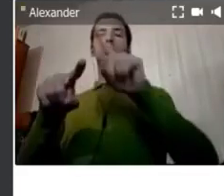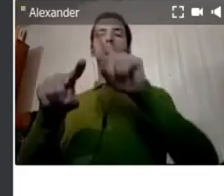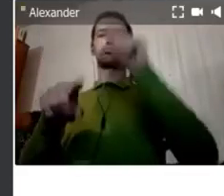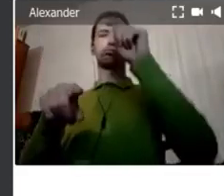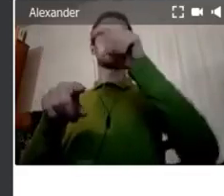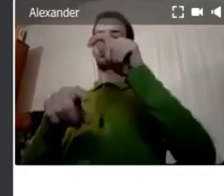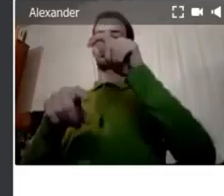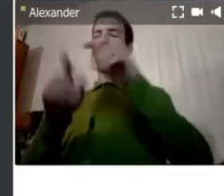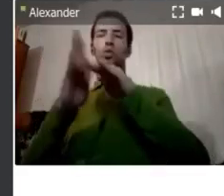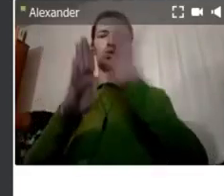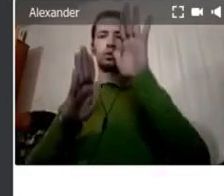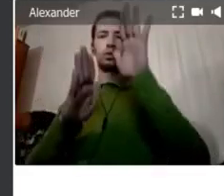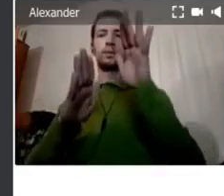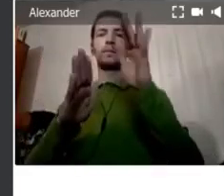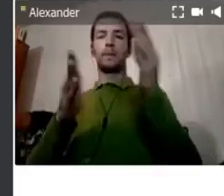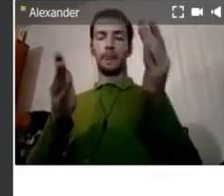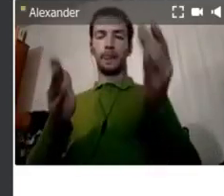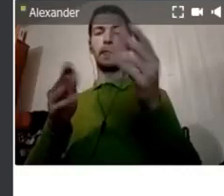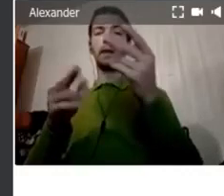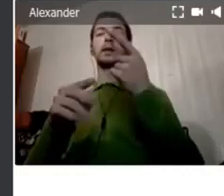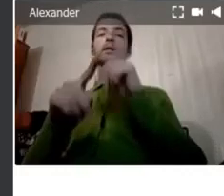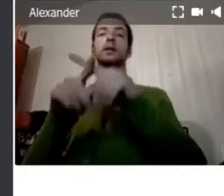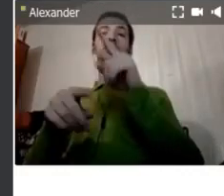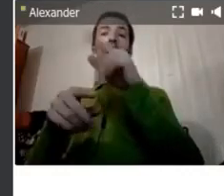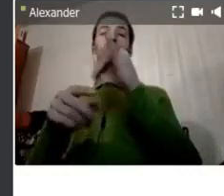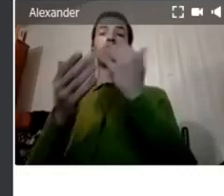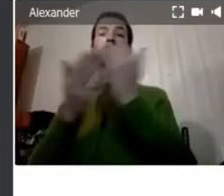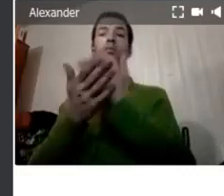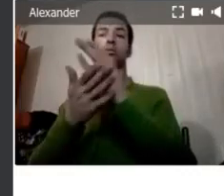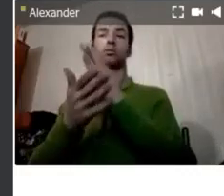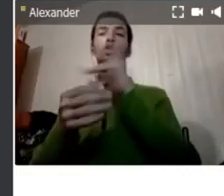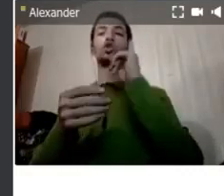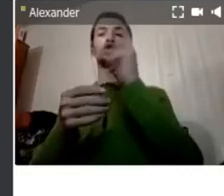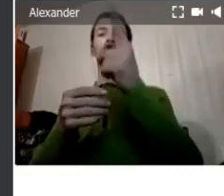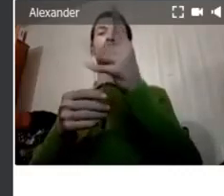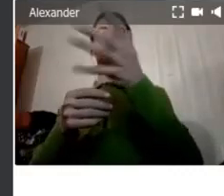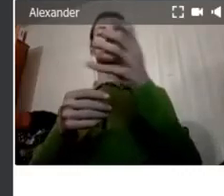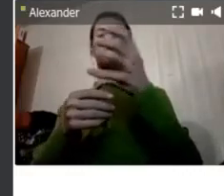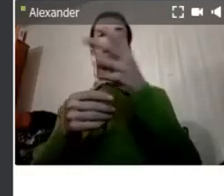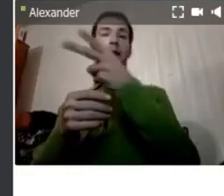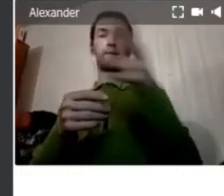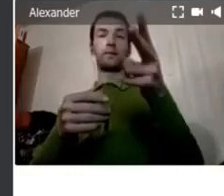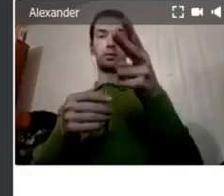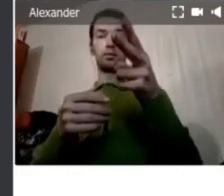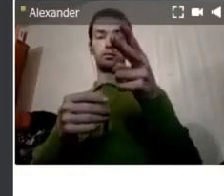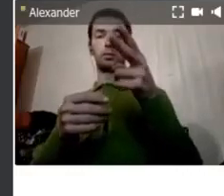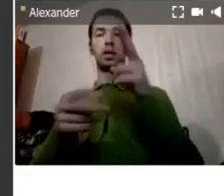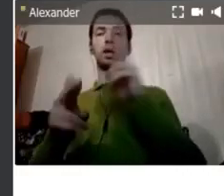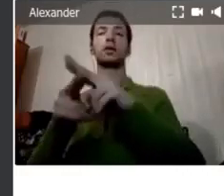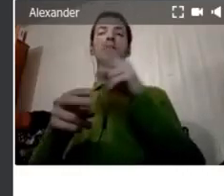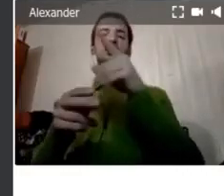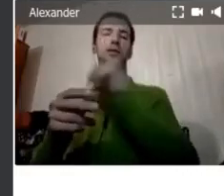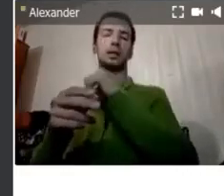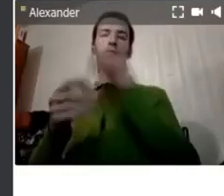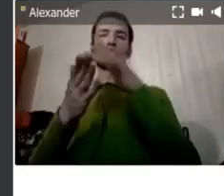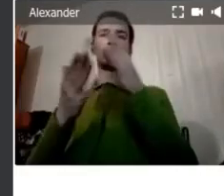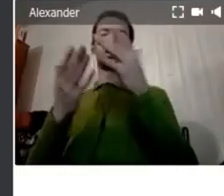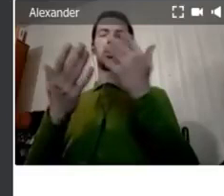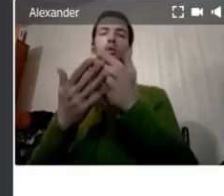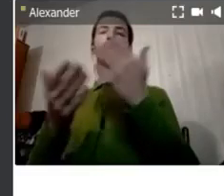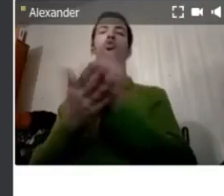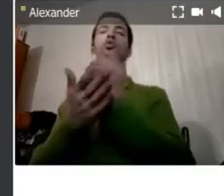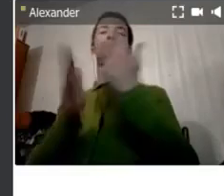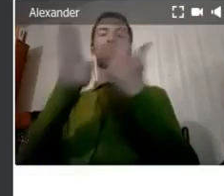человек. Плюс 3. Там может быть тоже варьироваться, 3-4, то есть там в зависимости, опять же, от расстановочки.